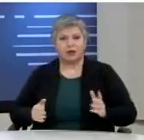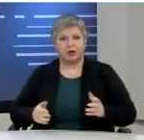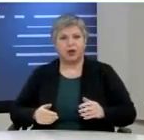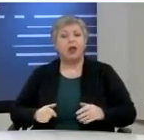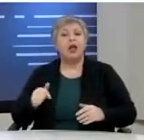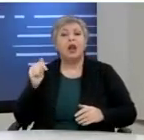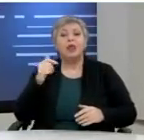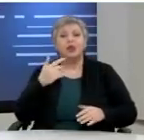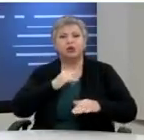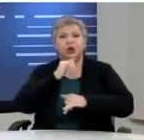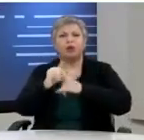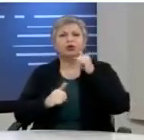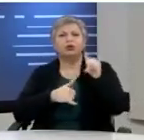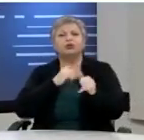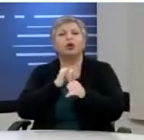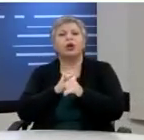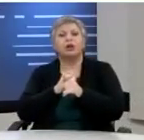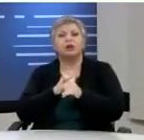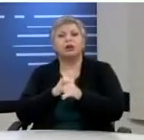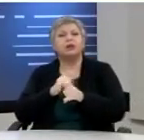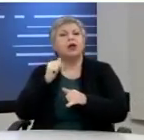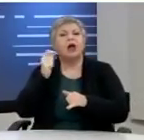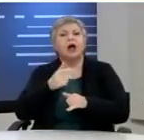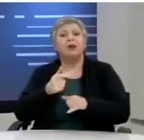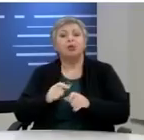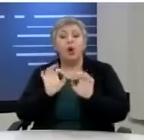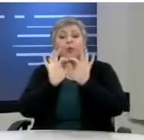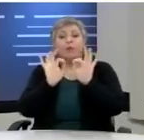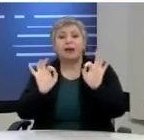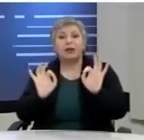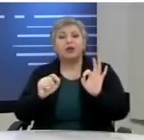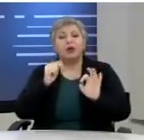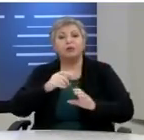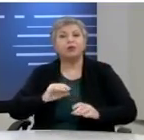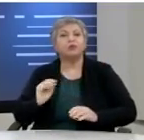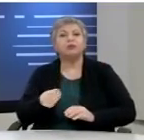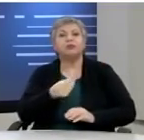λίμα Μακεδονία να βγαίνει ο Λευκός Πύργος και να μην βγαίνουν τα Σκόπια. Αυτό πετύχαμε εμείς.